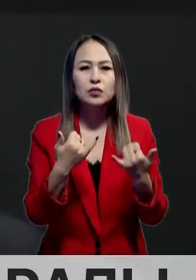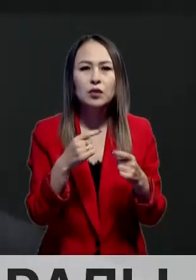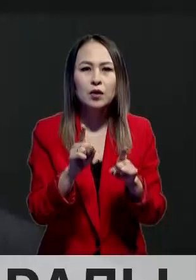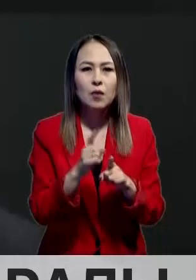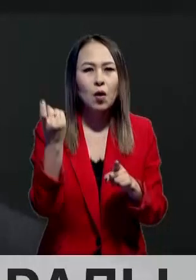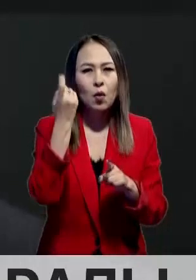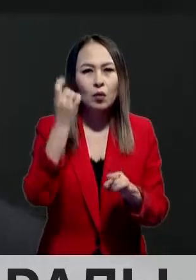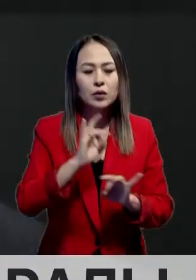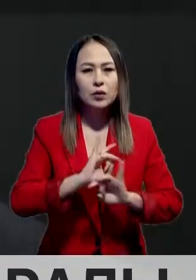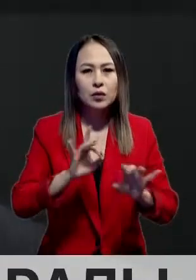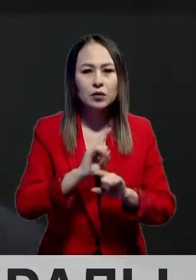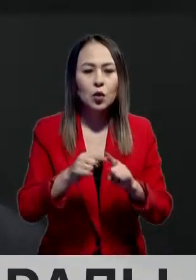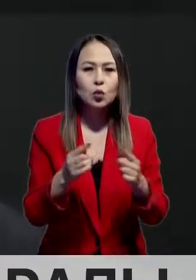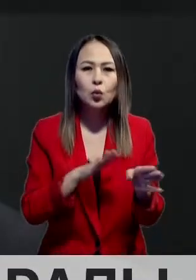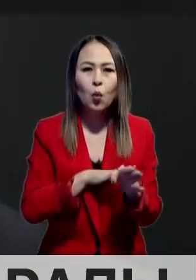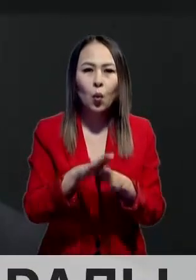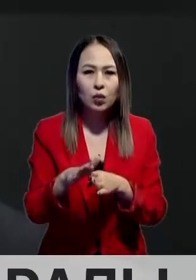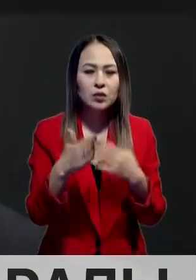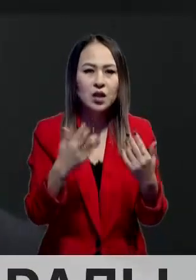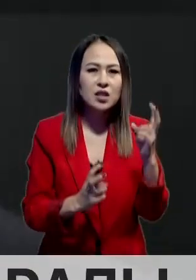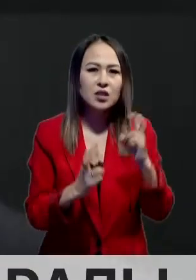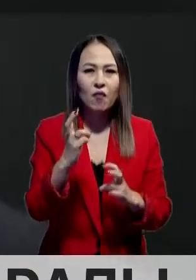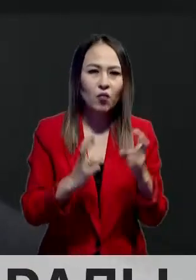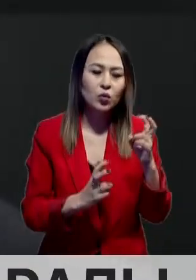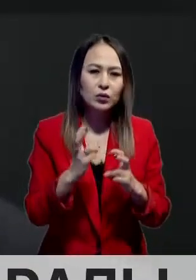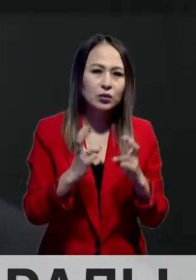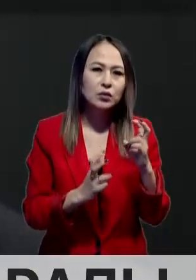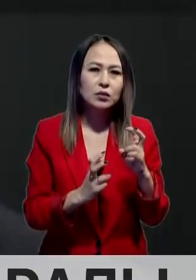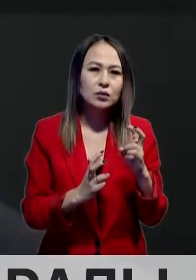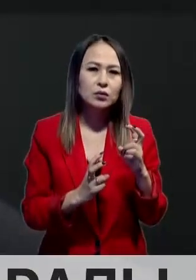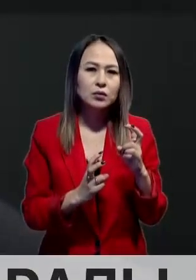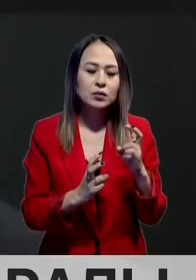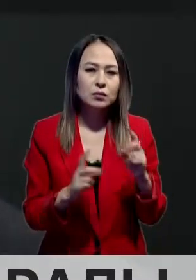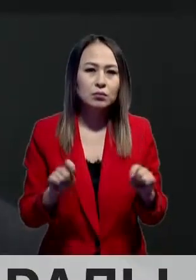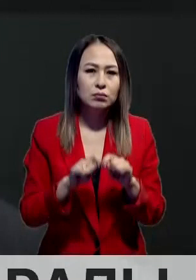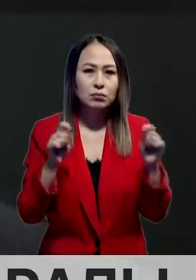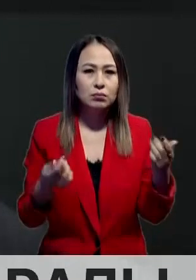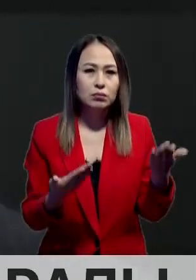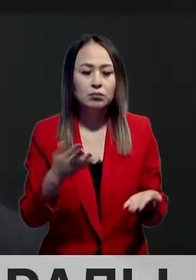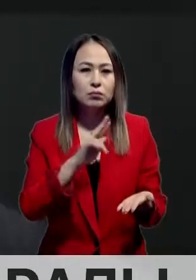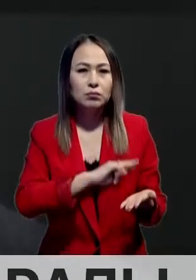иесінің айтуынша толығымен мына завод енді іске енсе